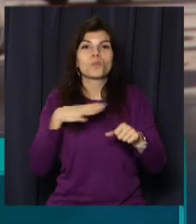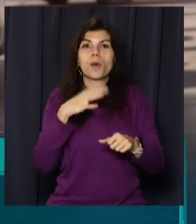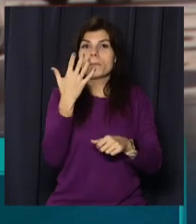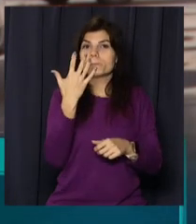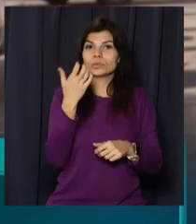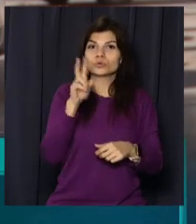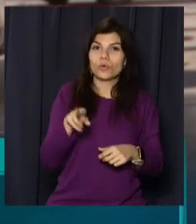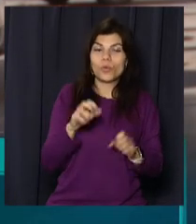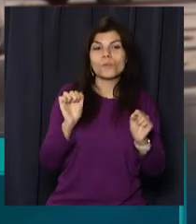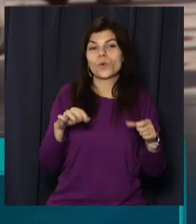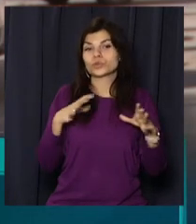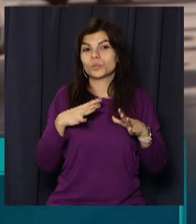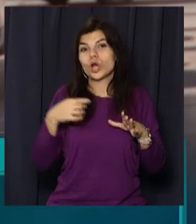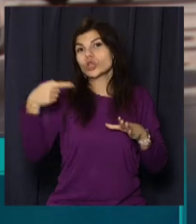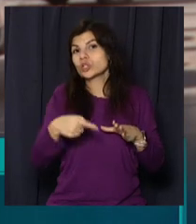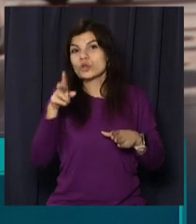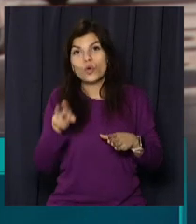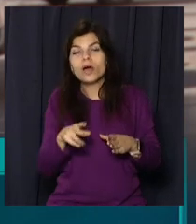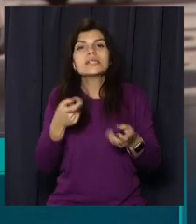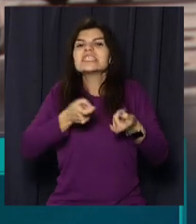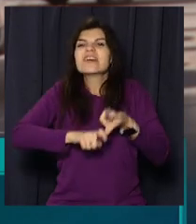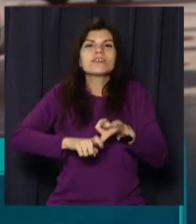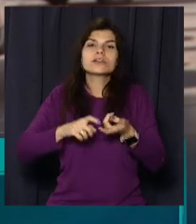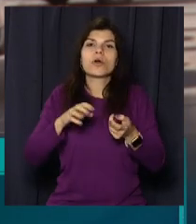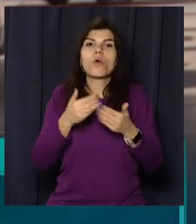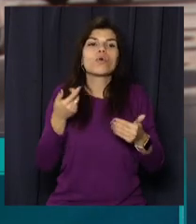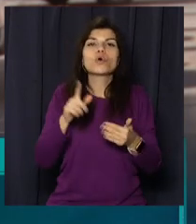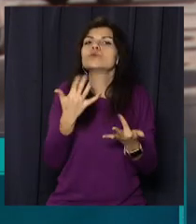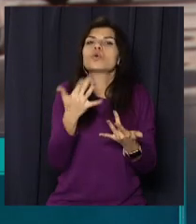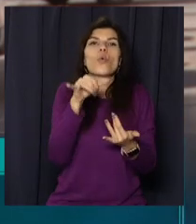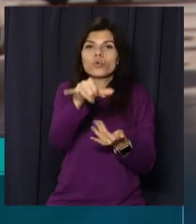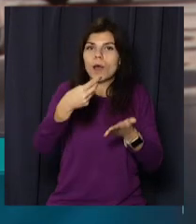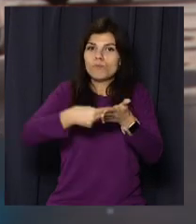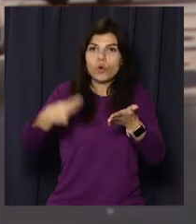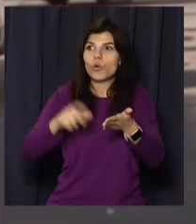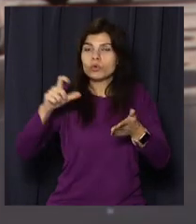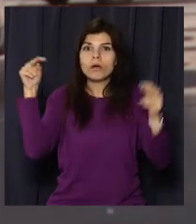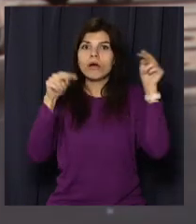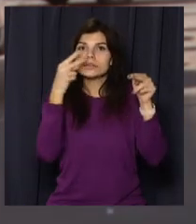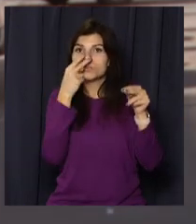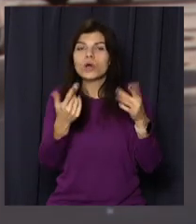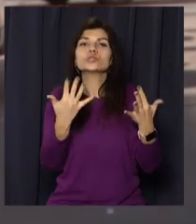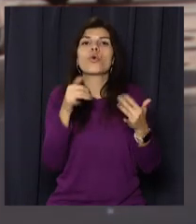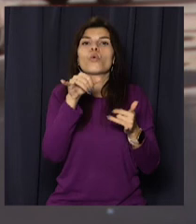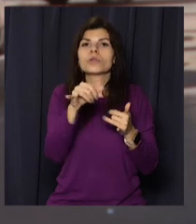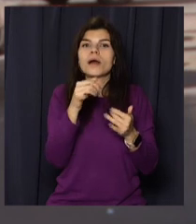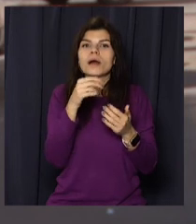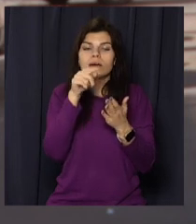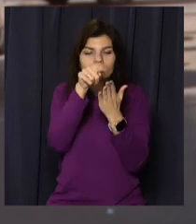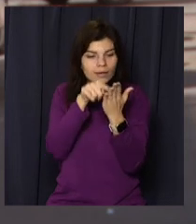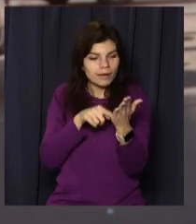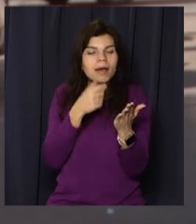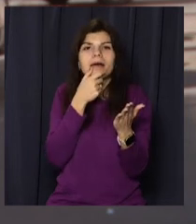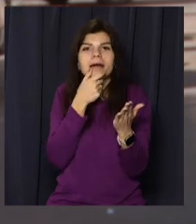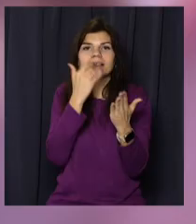долларов, некоторые могут предложить 1000 долларов. В зависимости от того, сколько у тебя подписчиков, сколько у тебя просмотров, какая у тебя